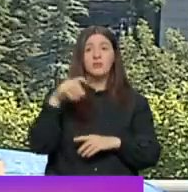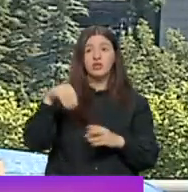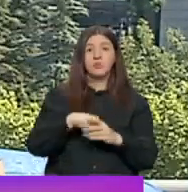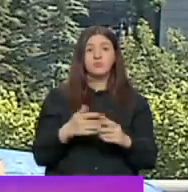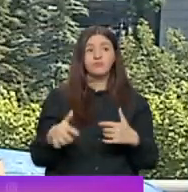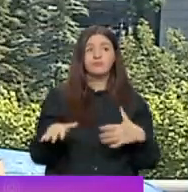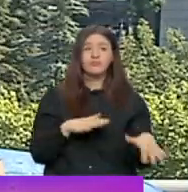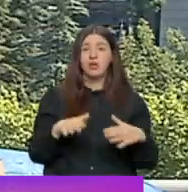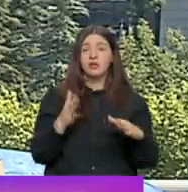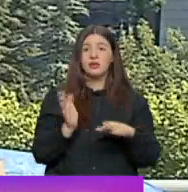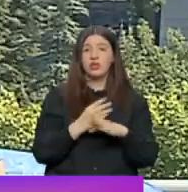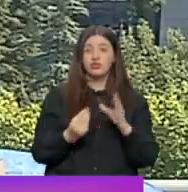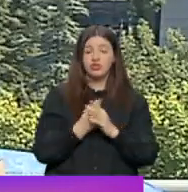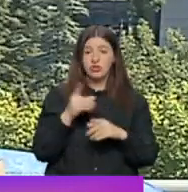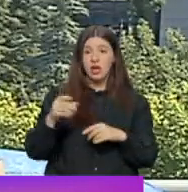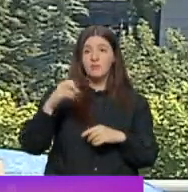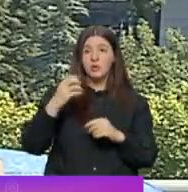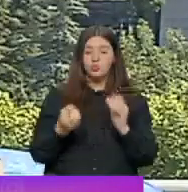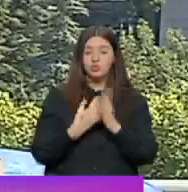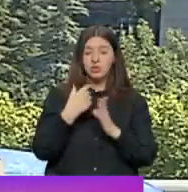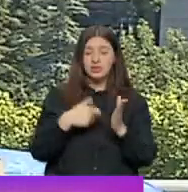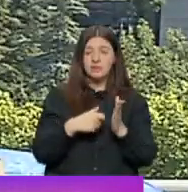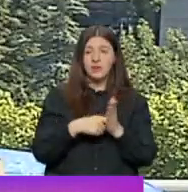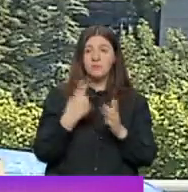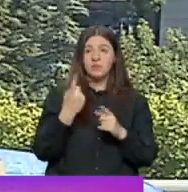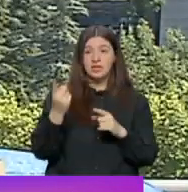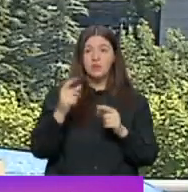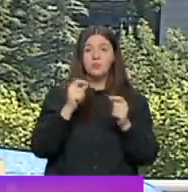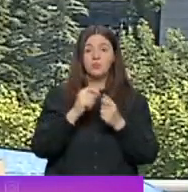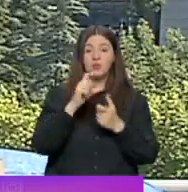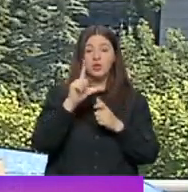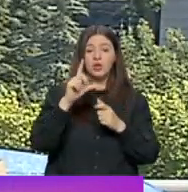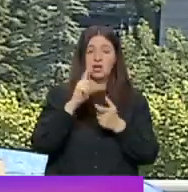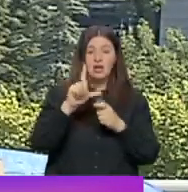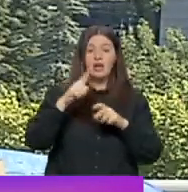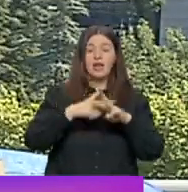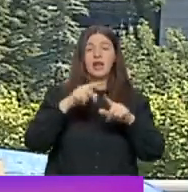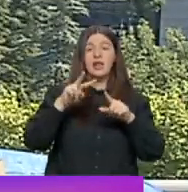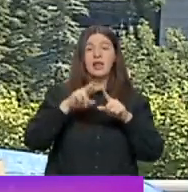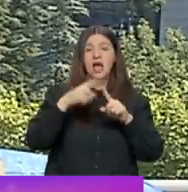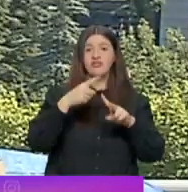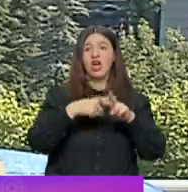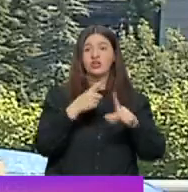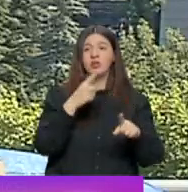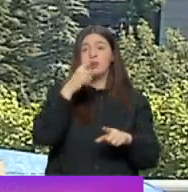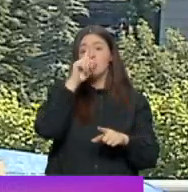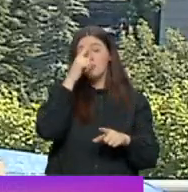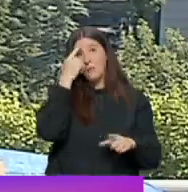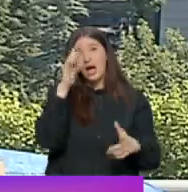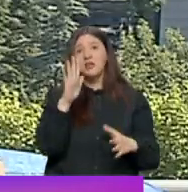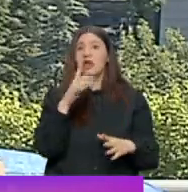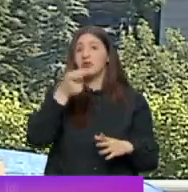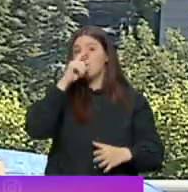de bir sarsıntıya neden oldu. AK Parti'nin kurucu isimlerinden birisiydi Bülent Arınç ve belki de artık kral çıplak